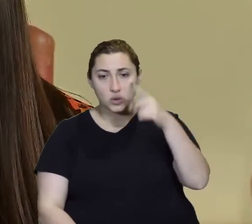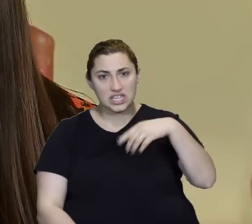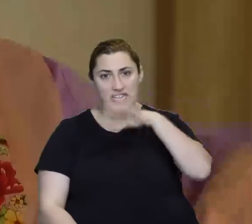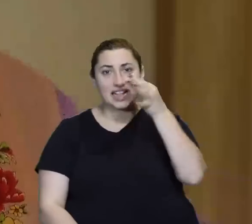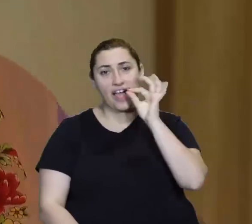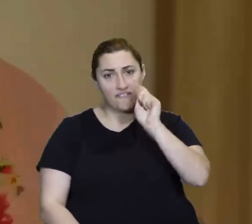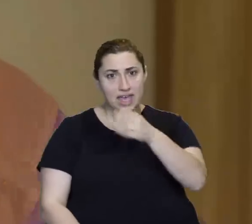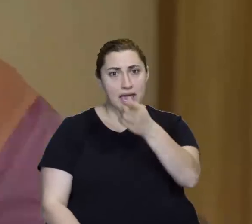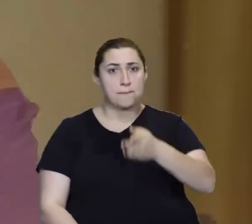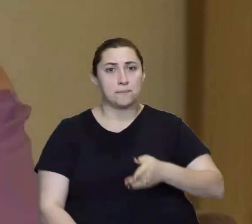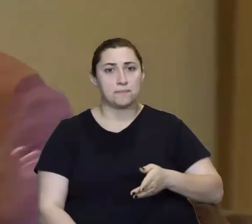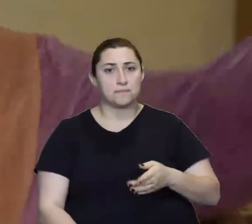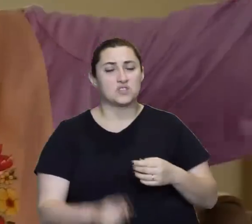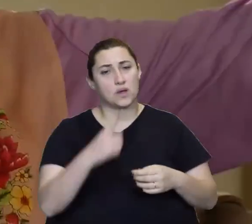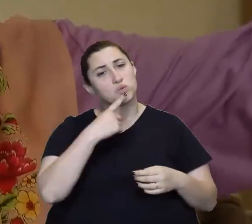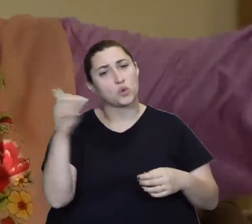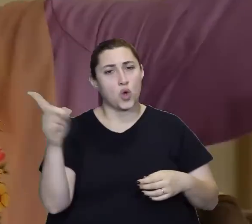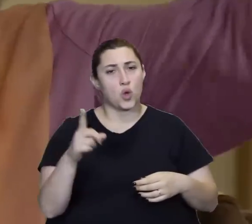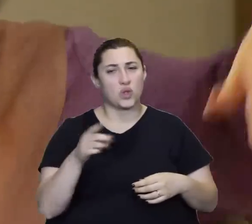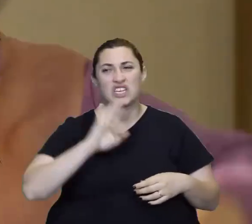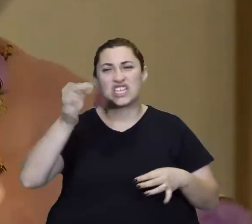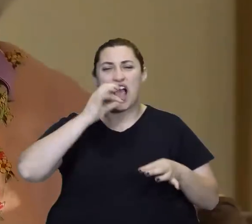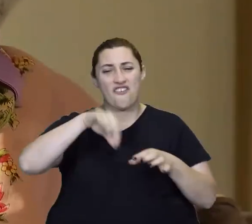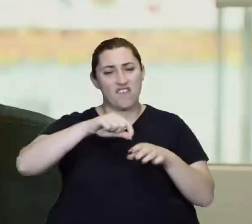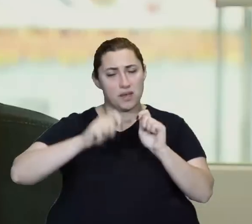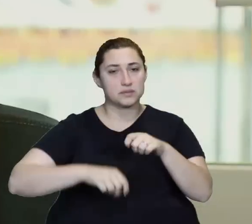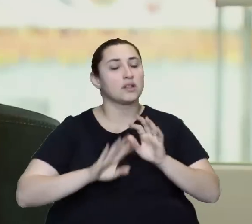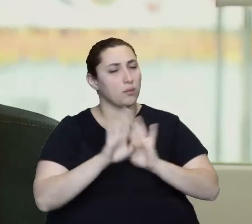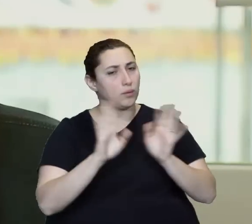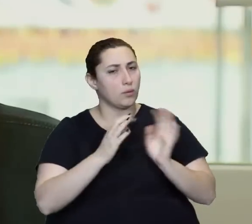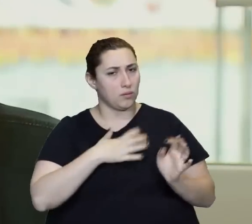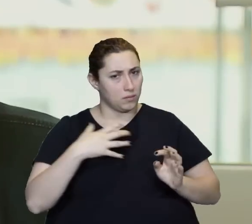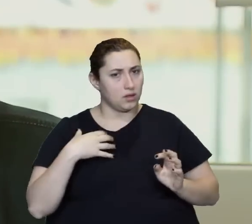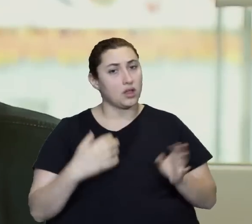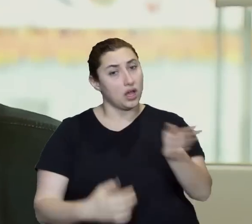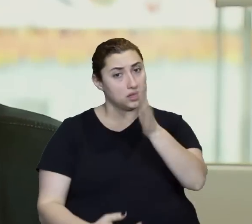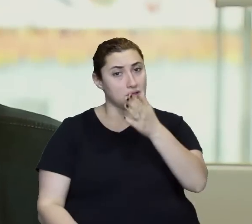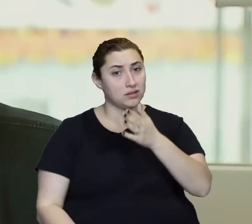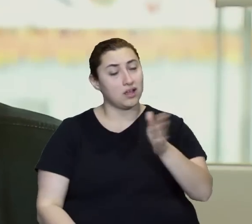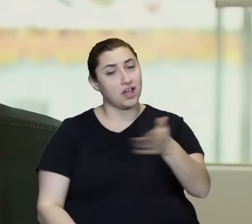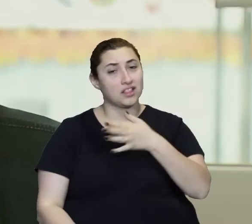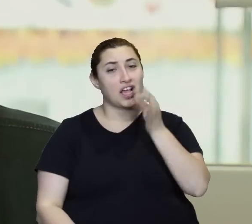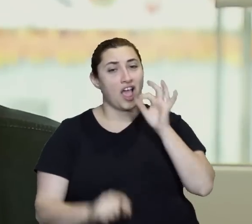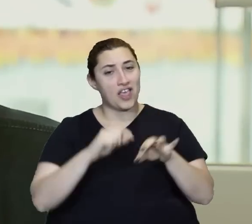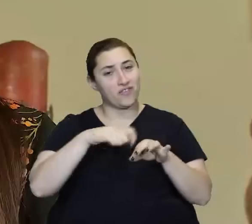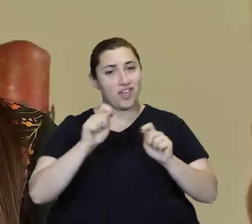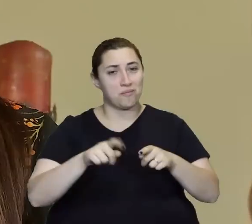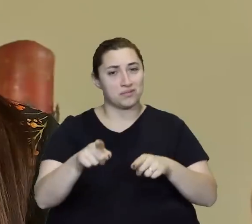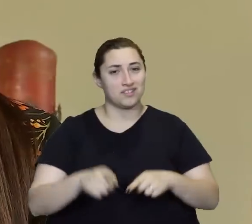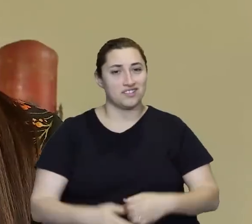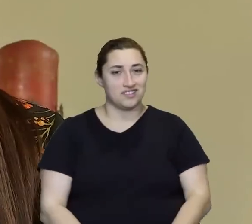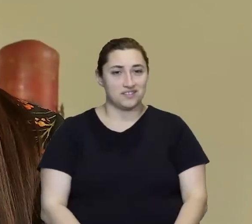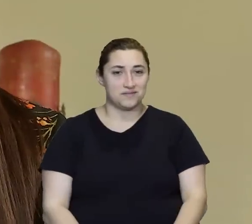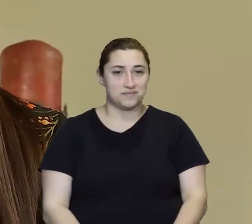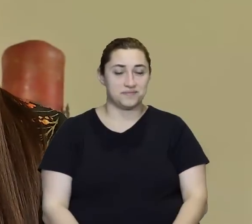sen kahve yapsana. Sen söyle oğlum. Gitsin kahvemizi yapsın. Tamam tamam oğlum. Hadi. Hadi git sen kahveleri yap. Zehra